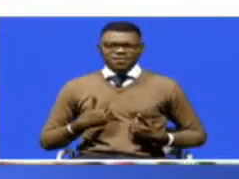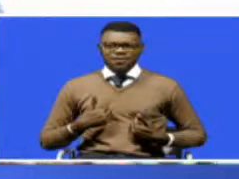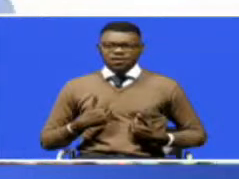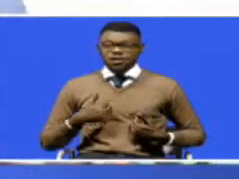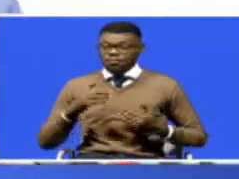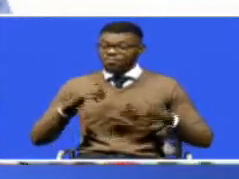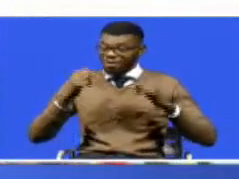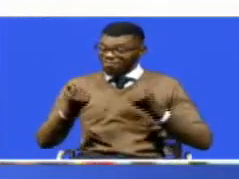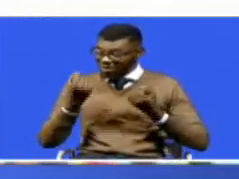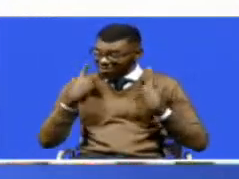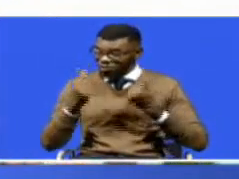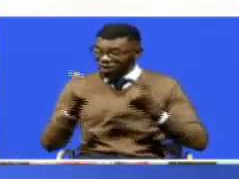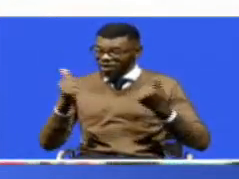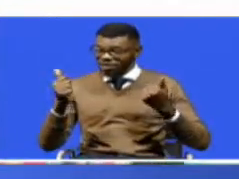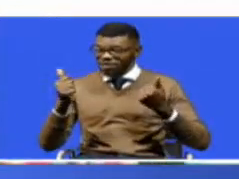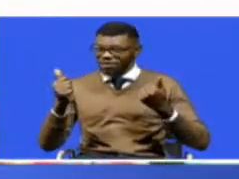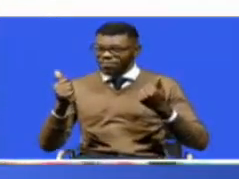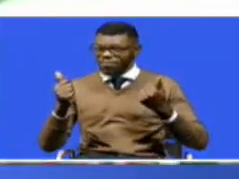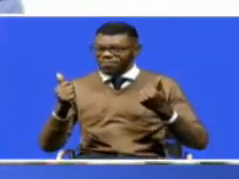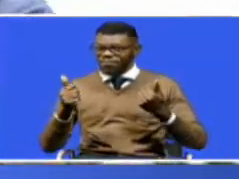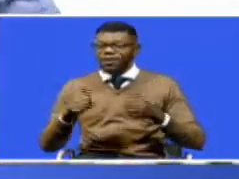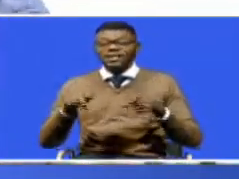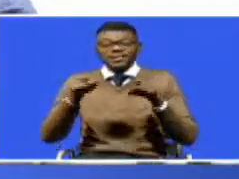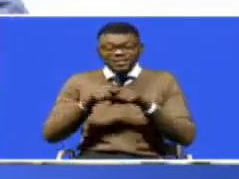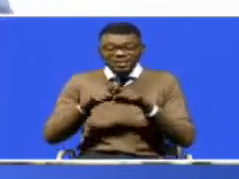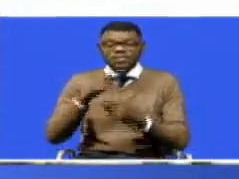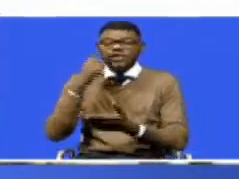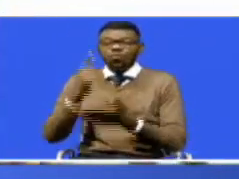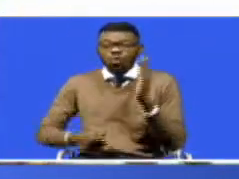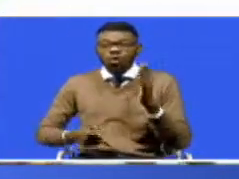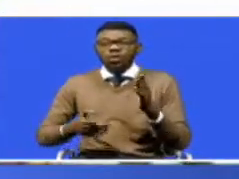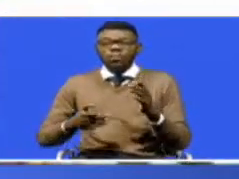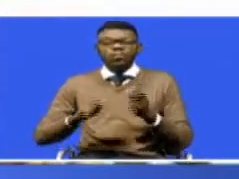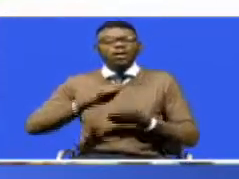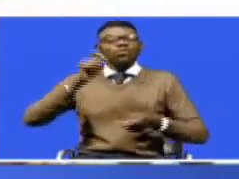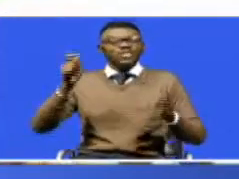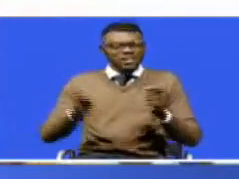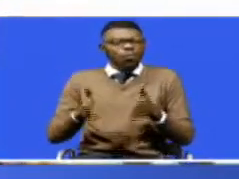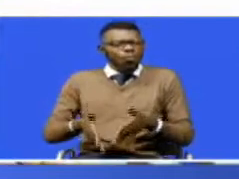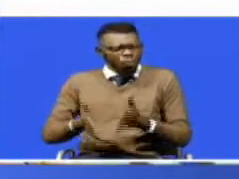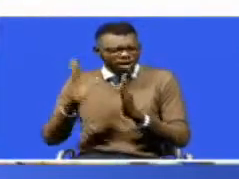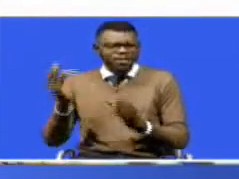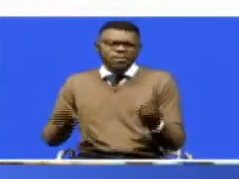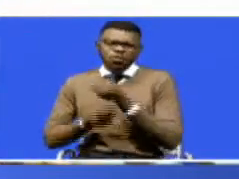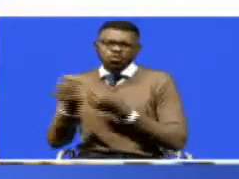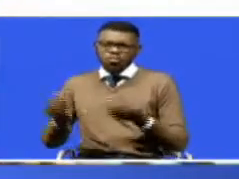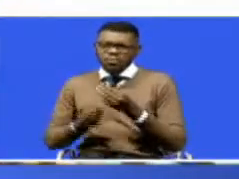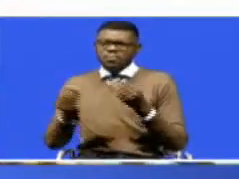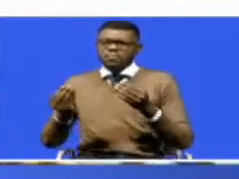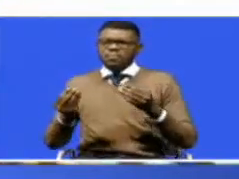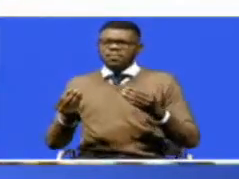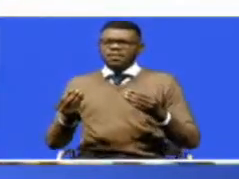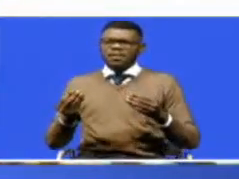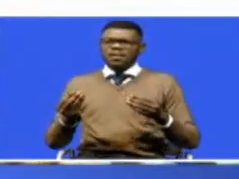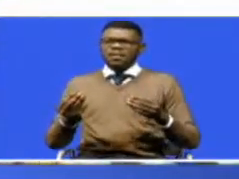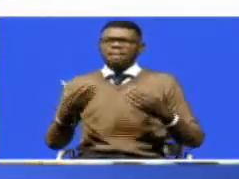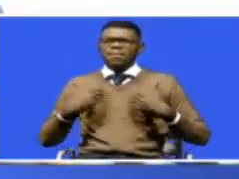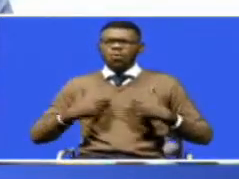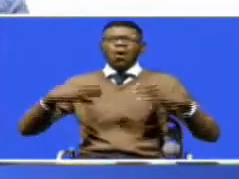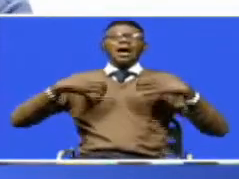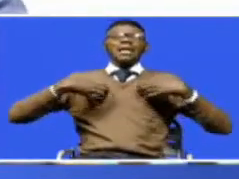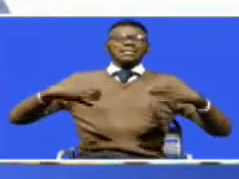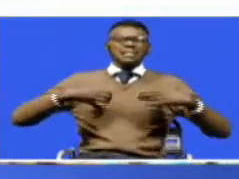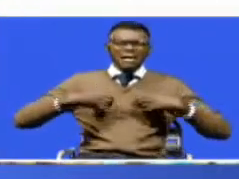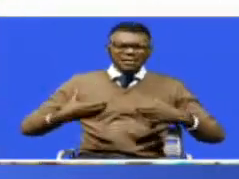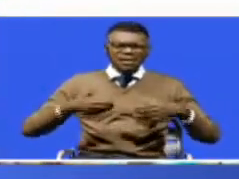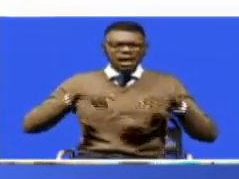Nyinyi mnanielewa? Na ndio mnasikia tunasema tunabadilisha mfumo wa uchumi. Badala ya ile kutoka juu ikuje